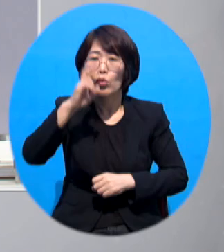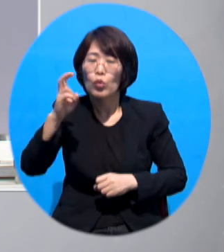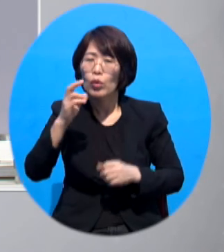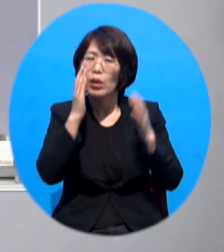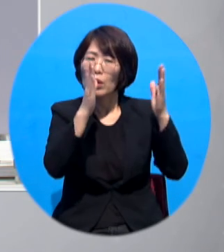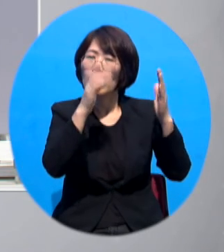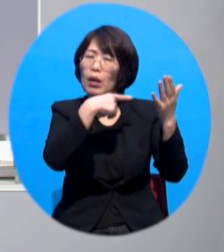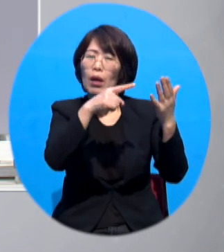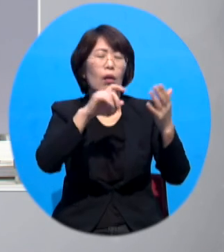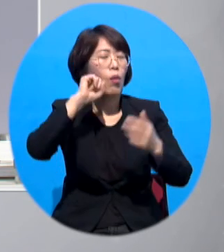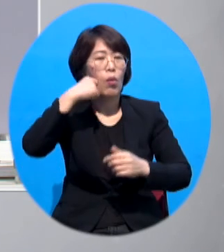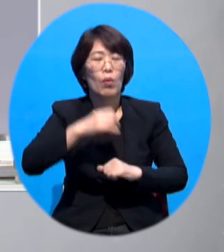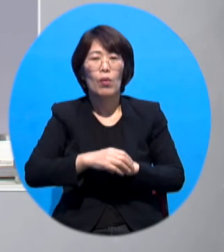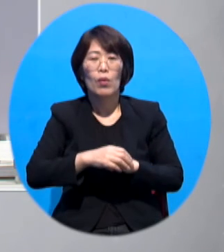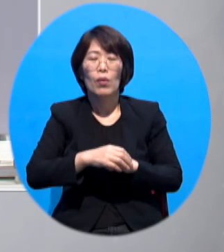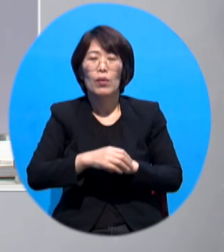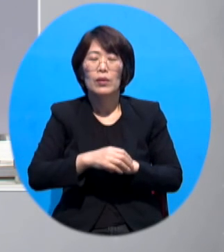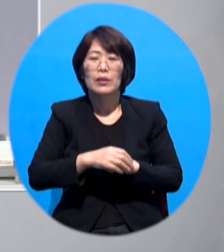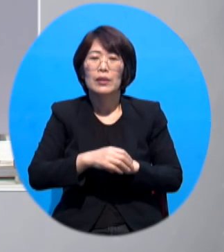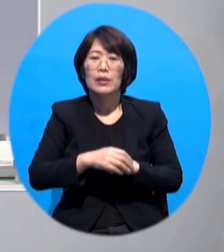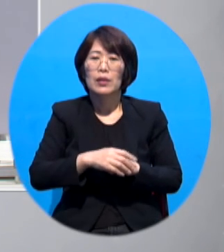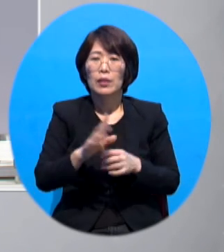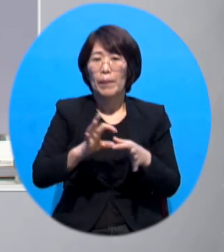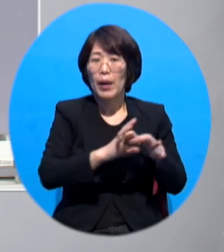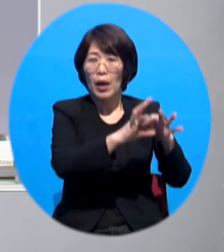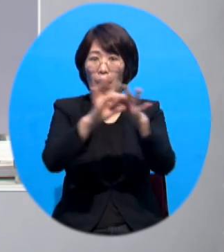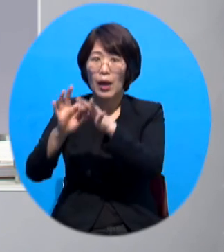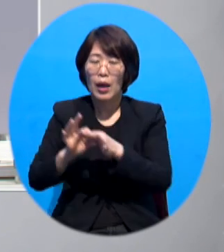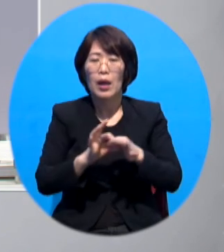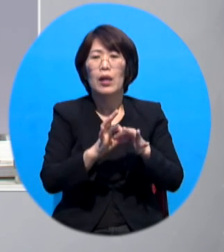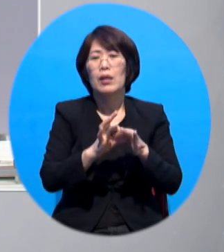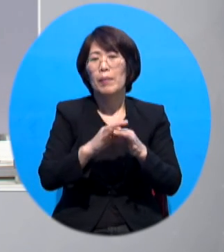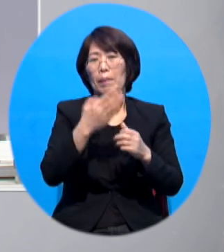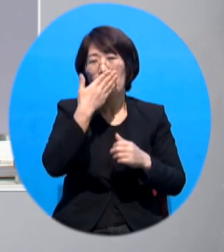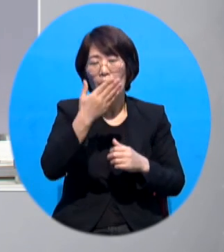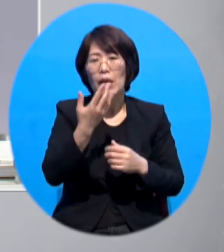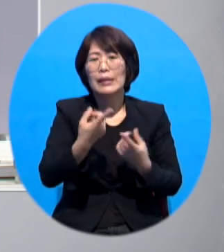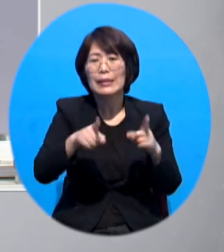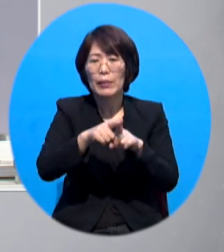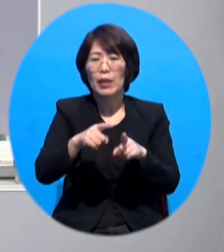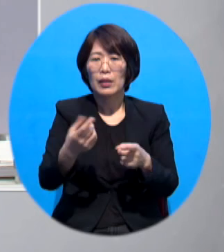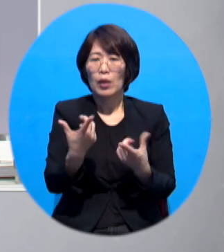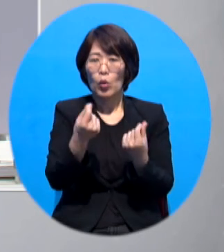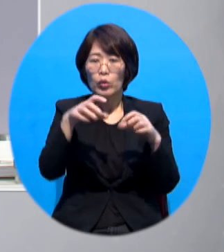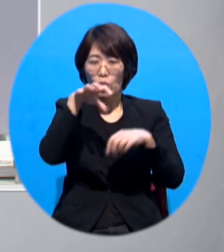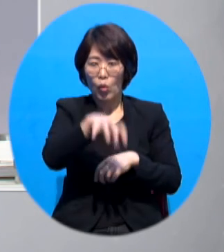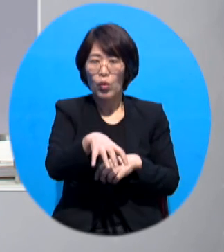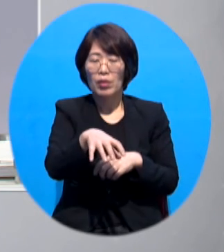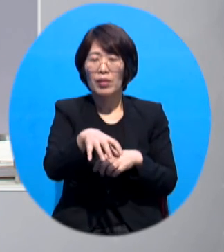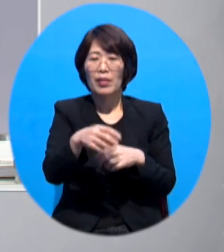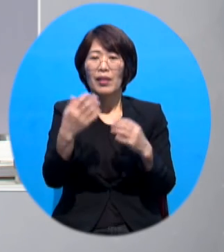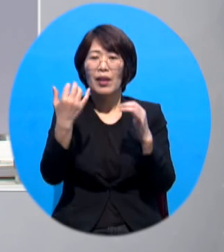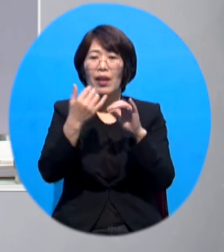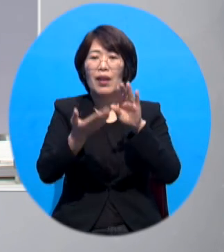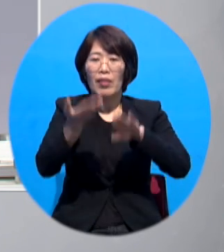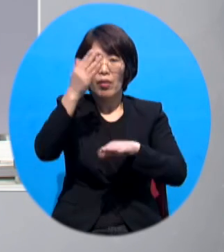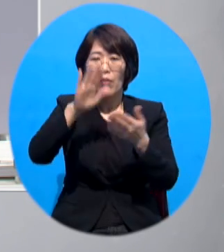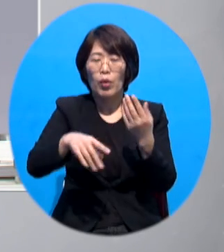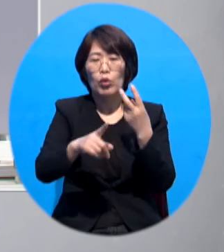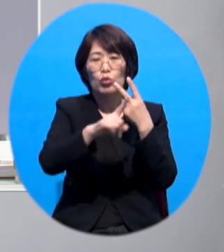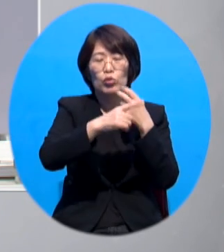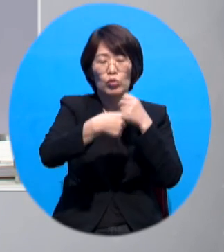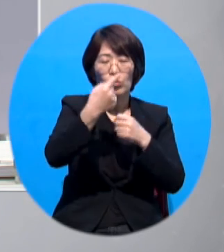쉽지 않은 일입니다 에듀타운 과 같이 유기적인 통합 을 강하지만 1 물리적인 공간의 id 를 놓고 초등학생과